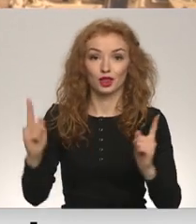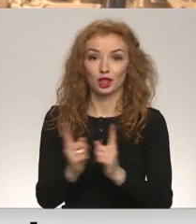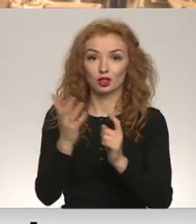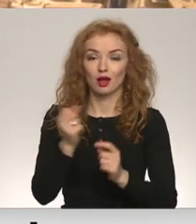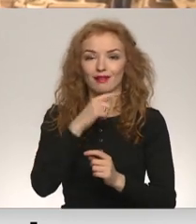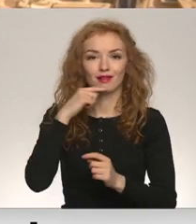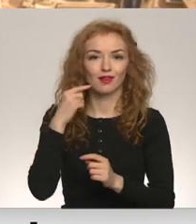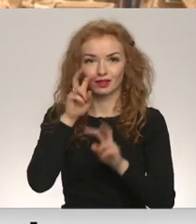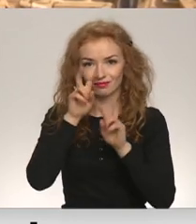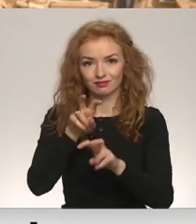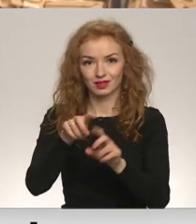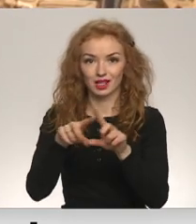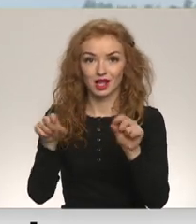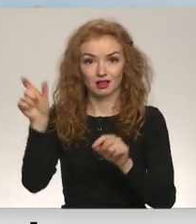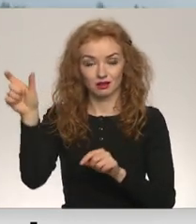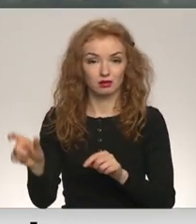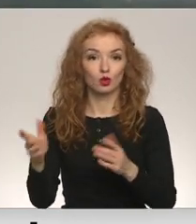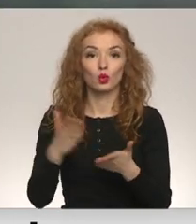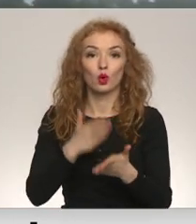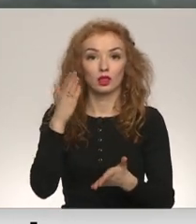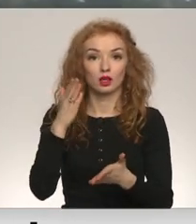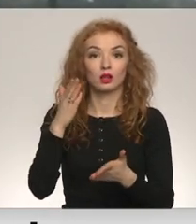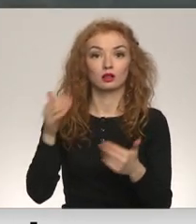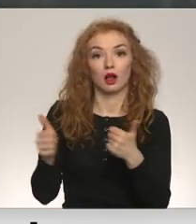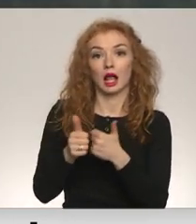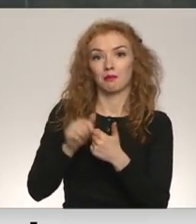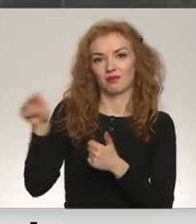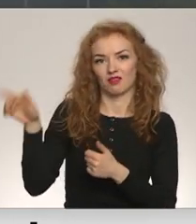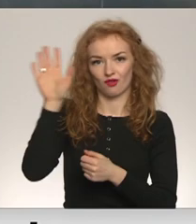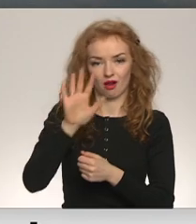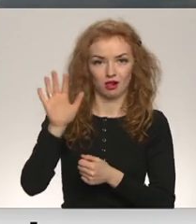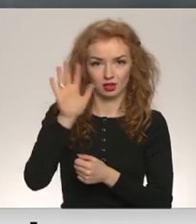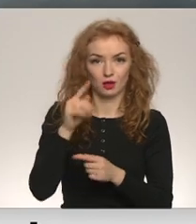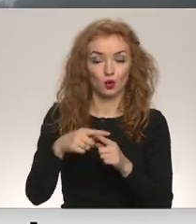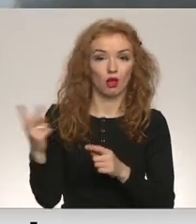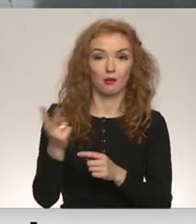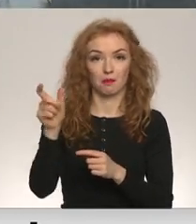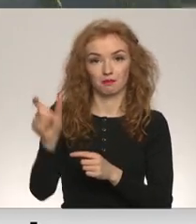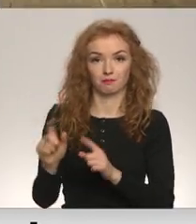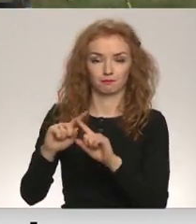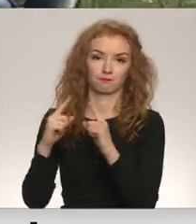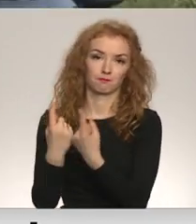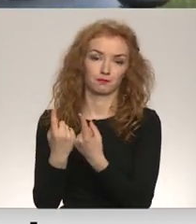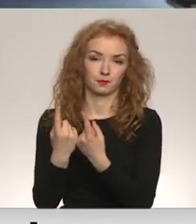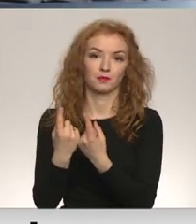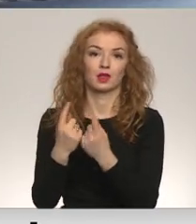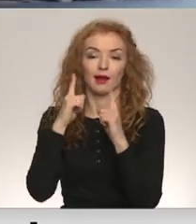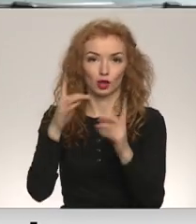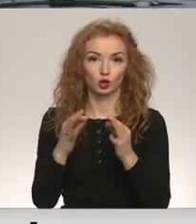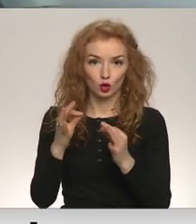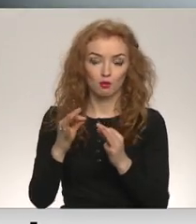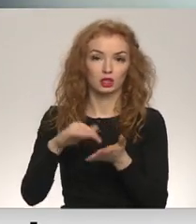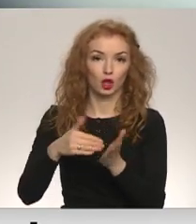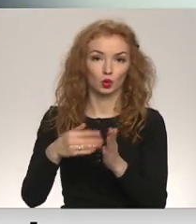Krievijas izlūkdienestu pārstāvjiem esot notikušas kaimiņu valsts teritorijā. Abām šīm personām ir piemērots aizdomās turētās status